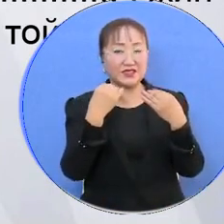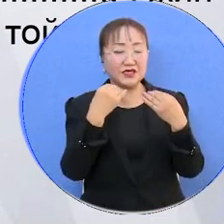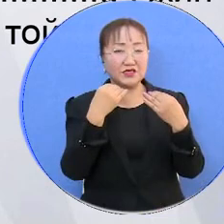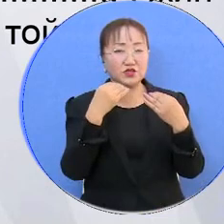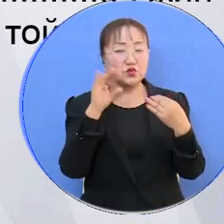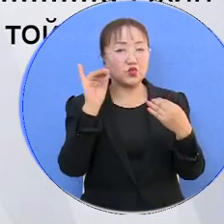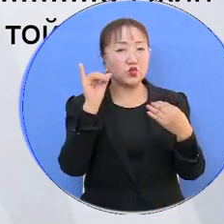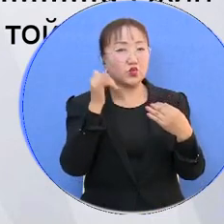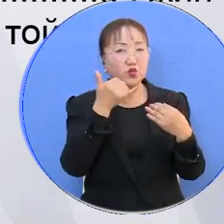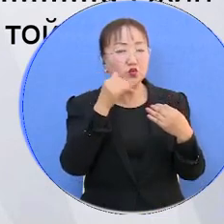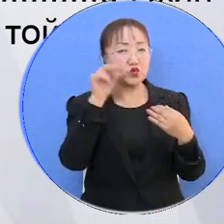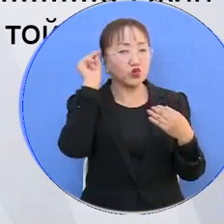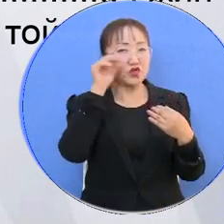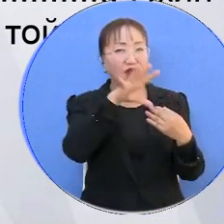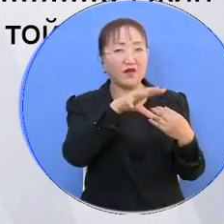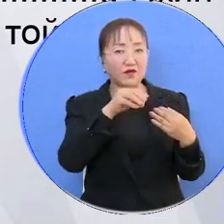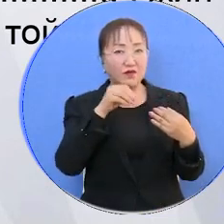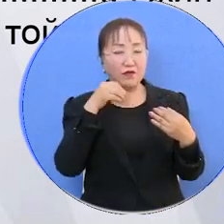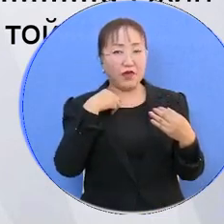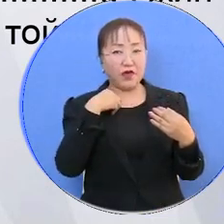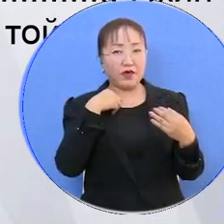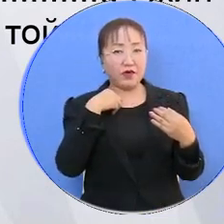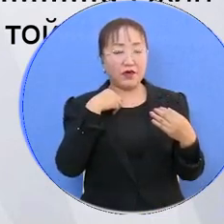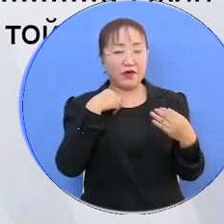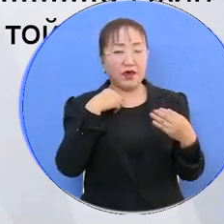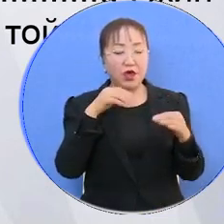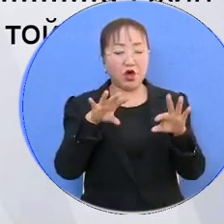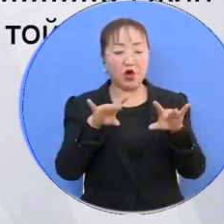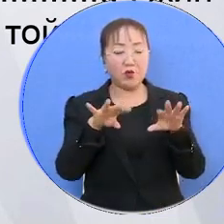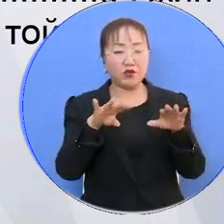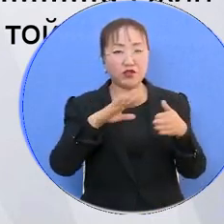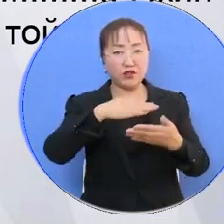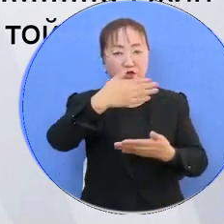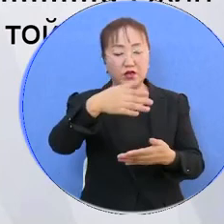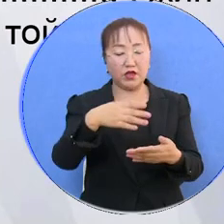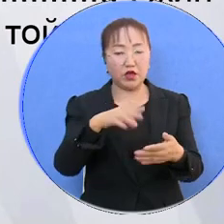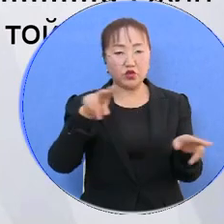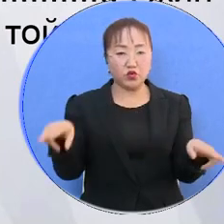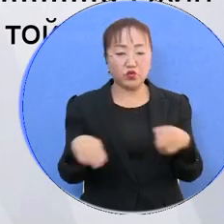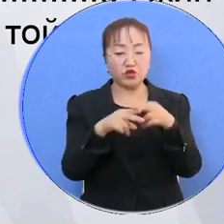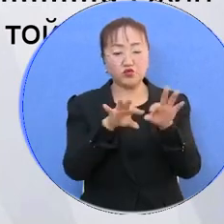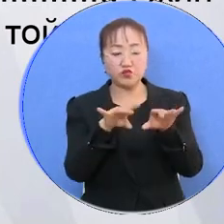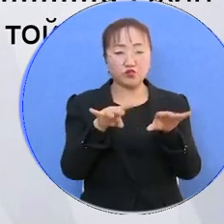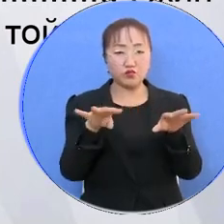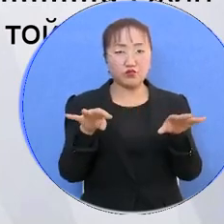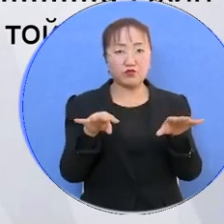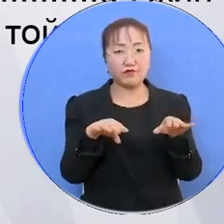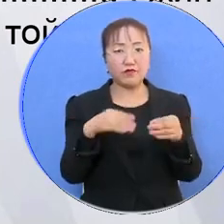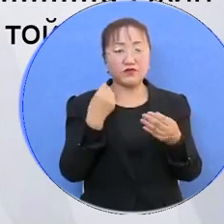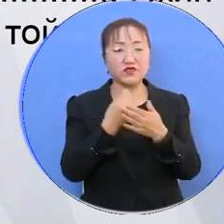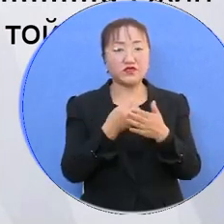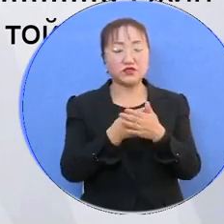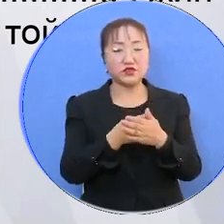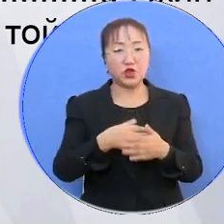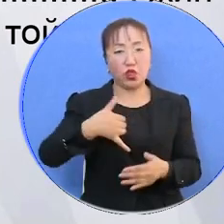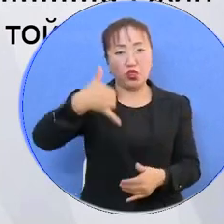юуг сурсан бэ, ойлгосон бэ гэдгээ дүгнэж бичнэ. За жишээлбэл чи өндрөө хэмжиж үзсэн